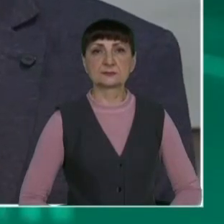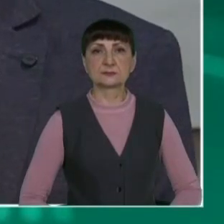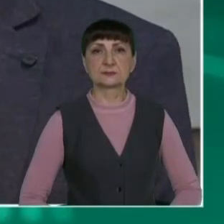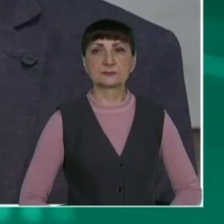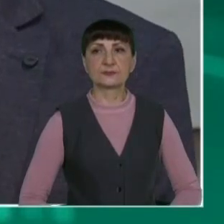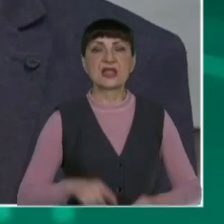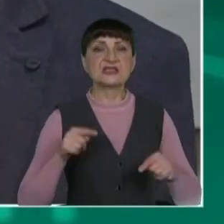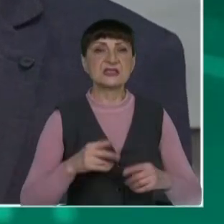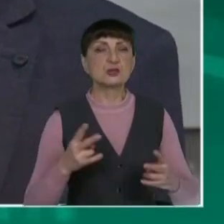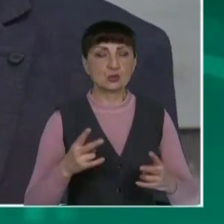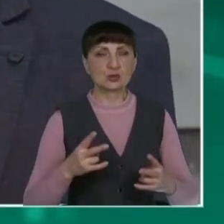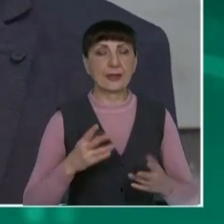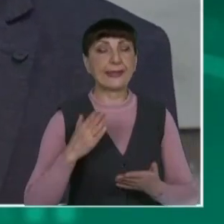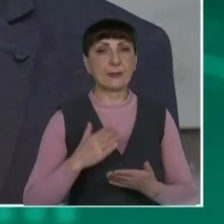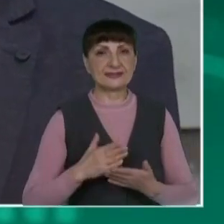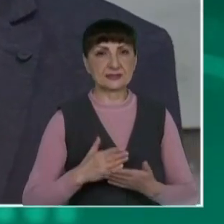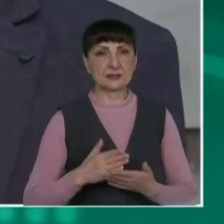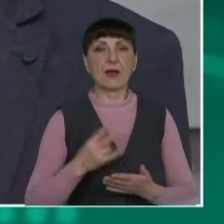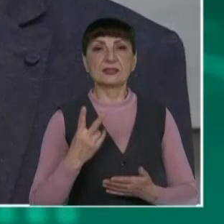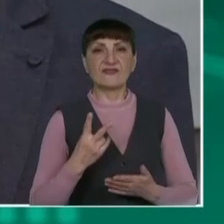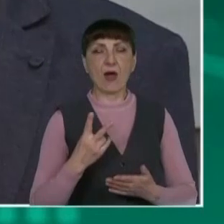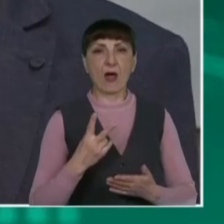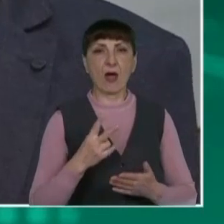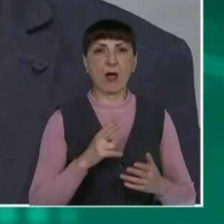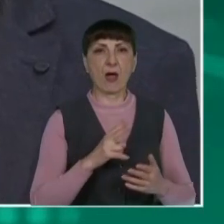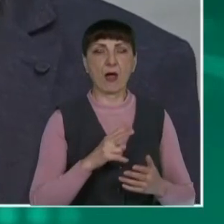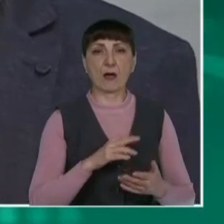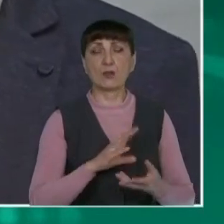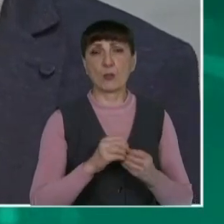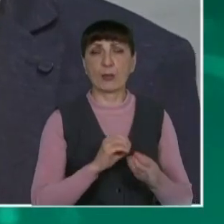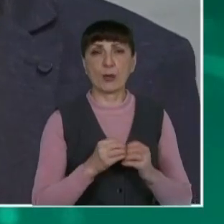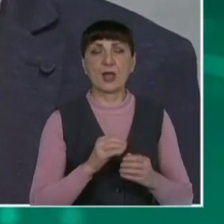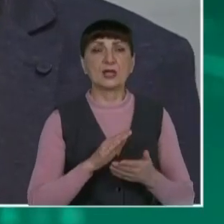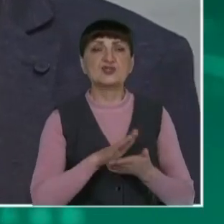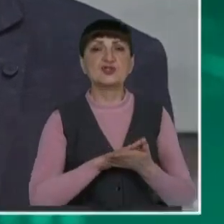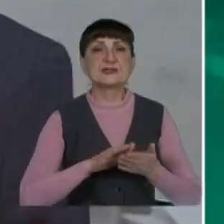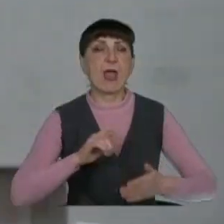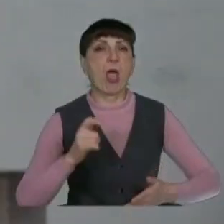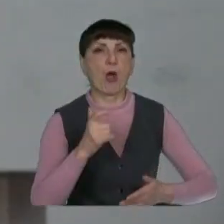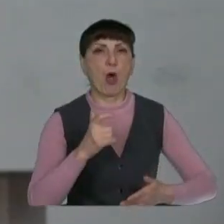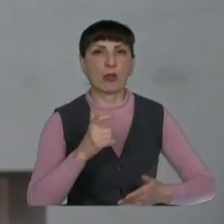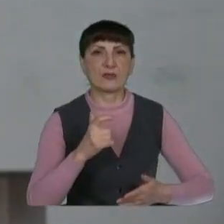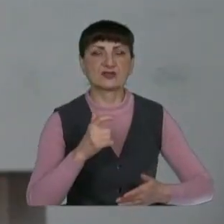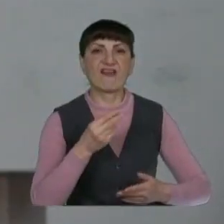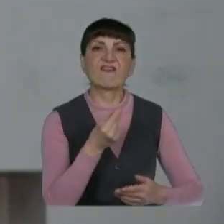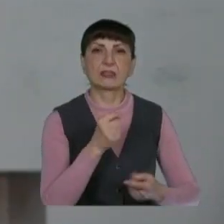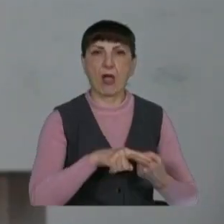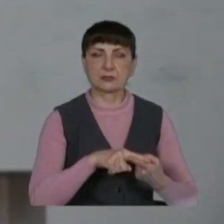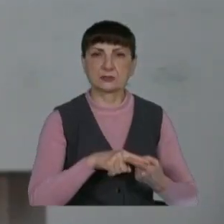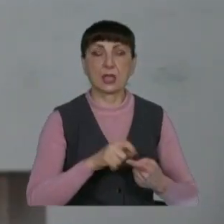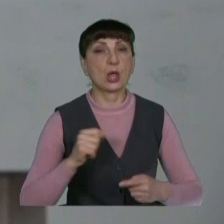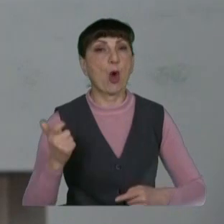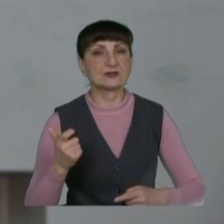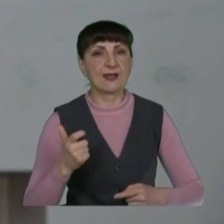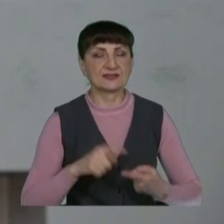Здесь надо, наверное, все-таки иметь два аспекта. Есть чисто экономический, вернее даже так, финансово-экономический и